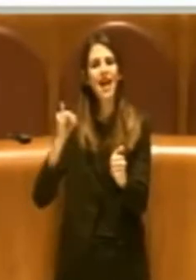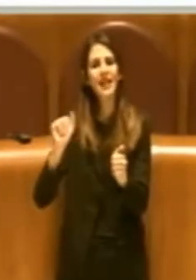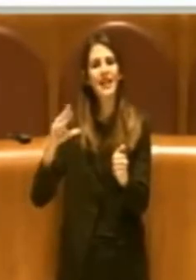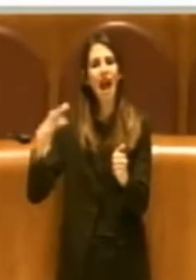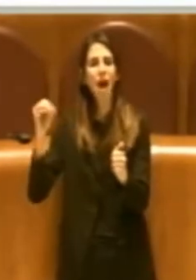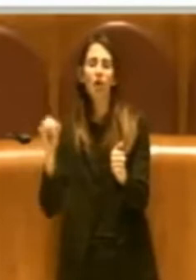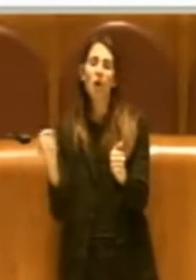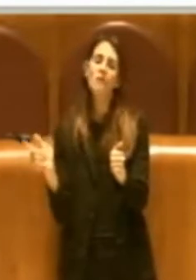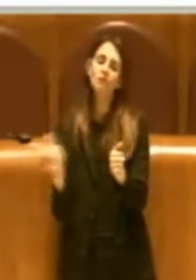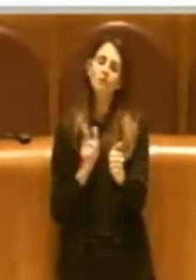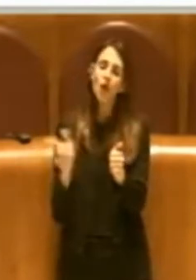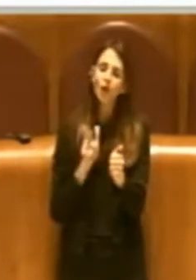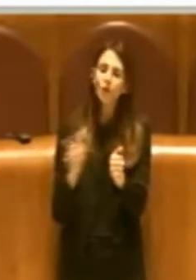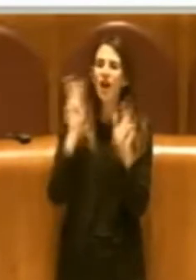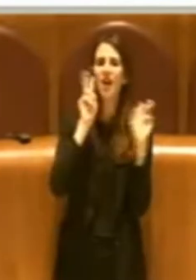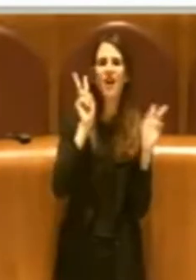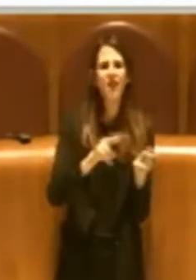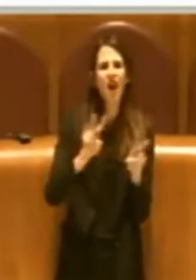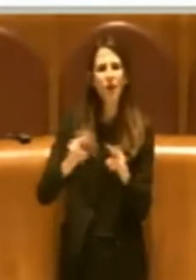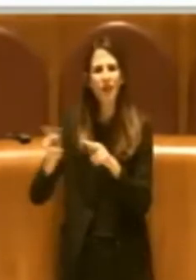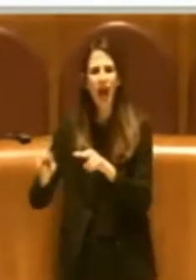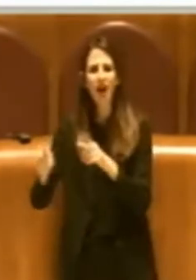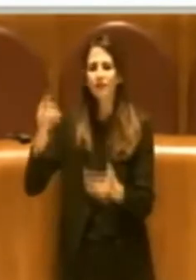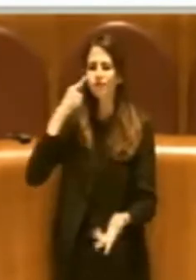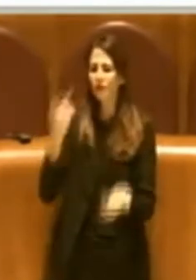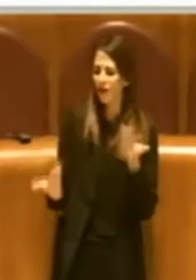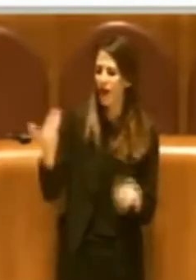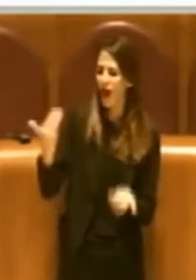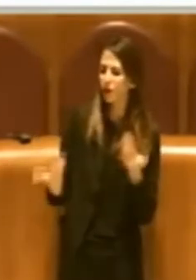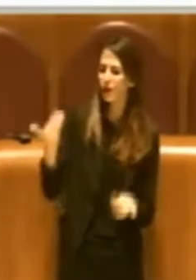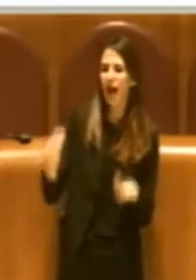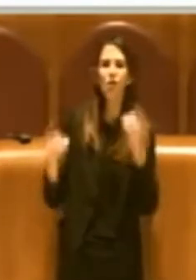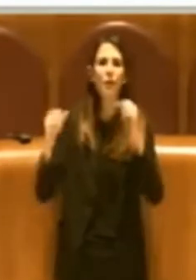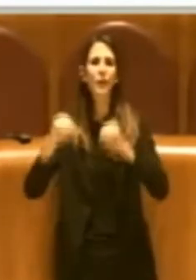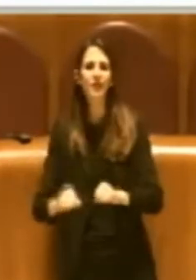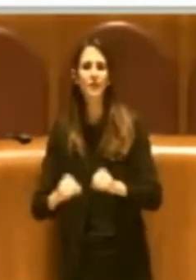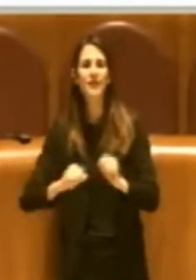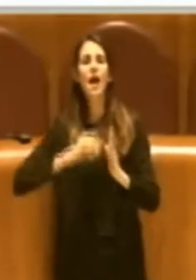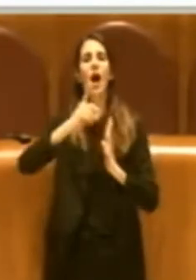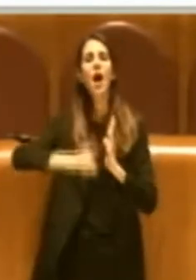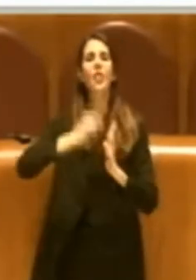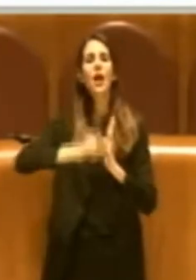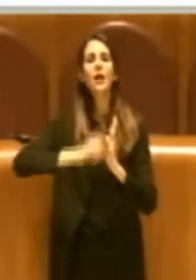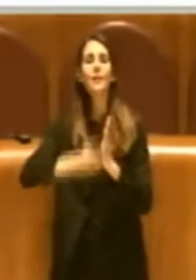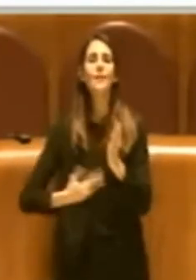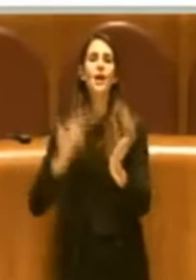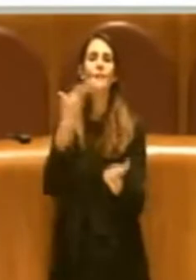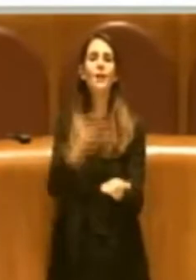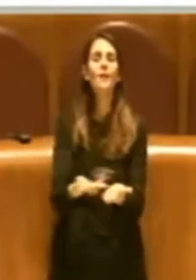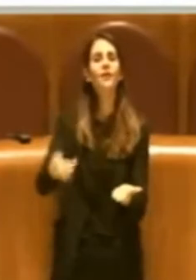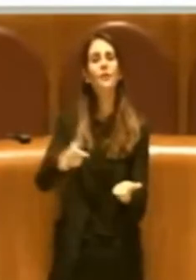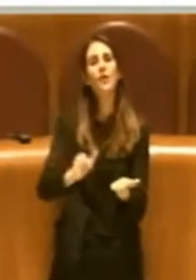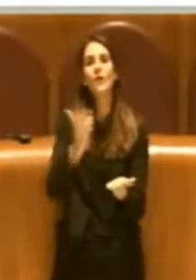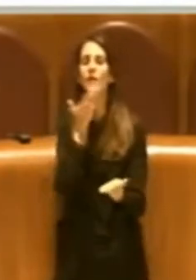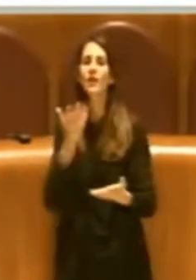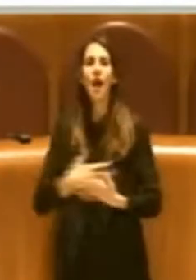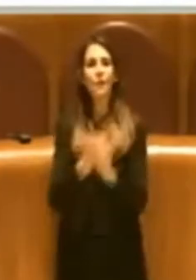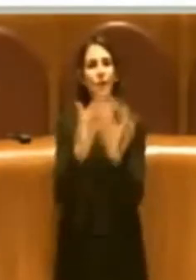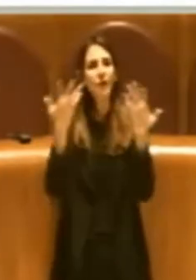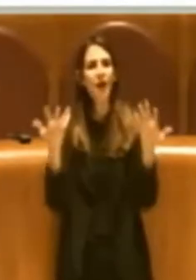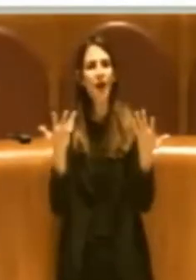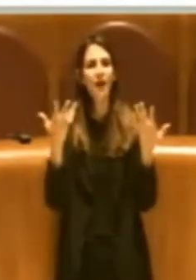valutato, abbiamo considerato la possibilità di protocollare una proposta di delibera per chiarire qualcosa che in